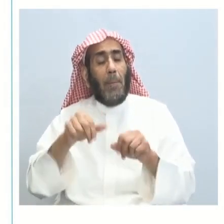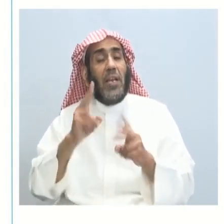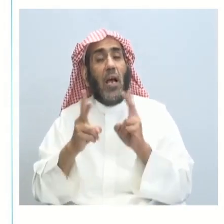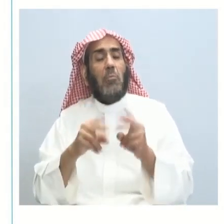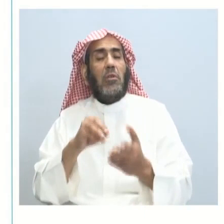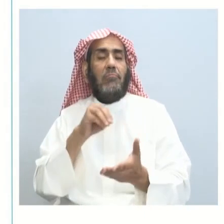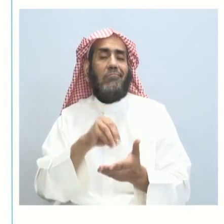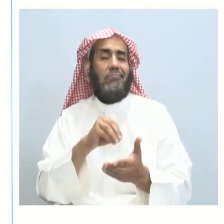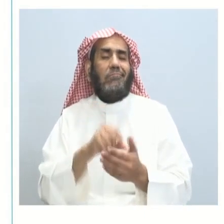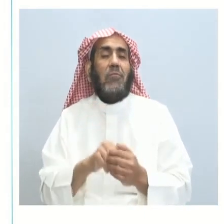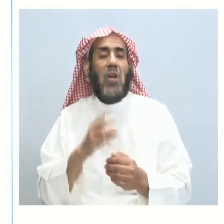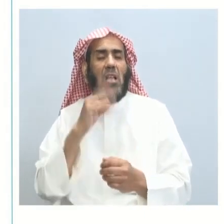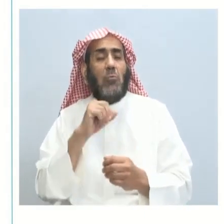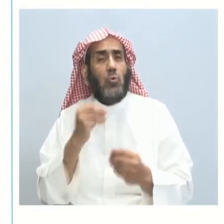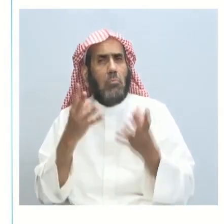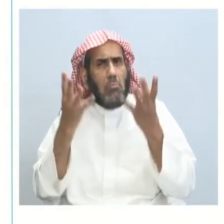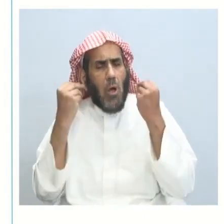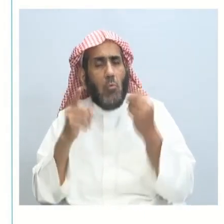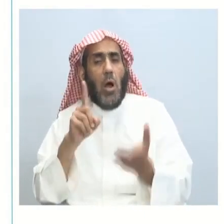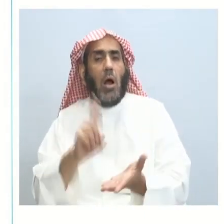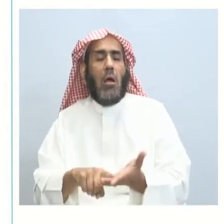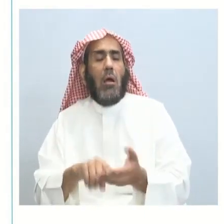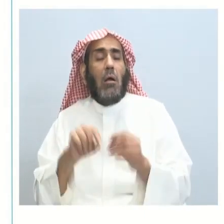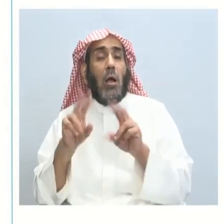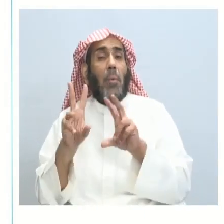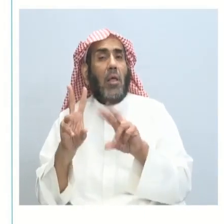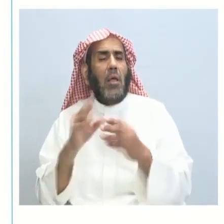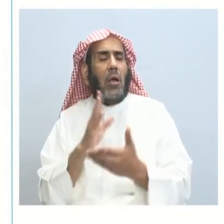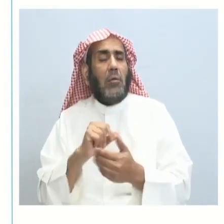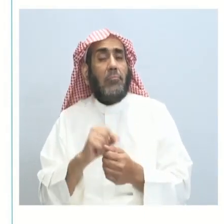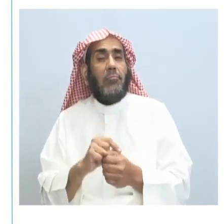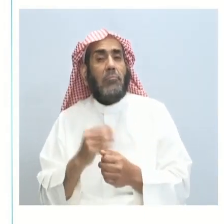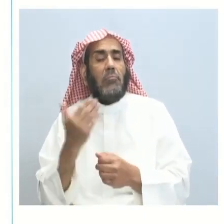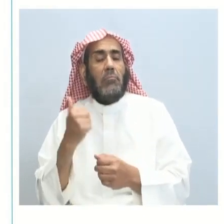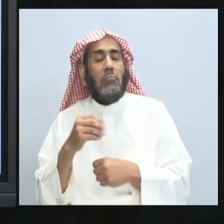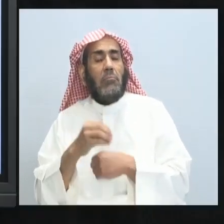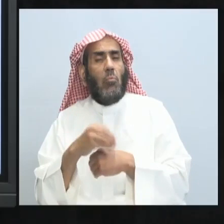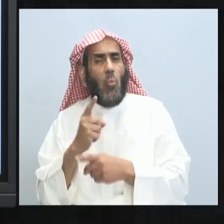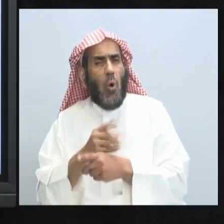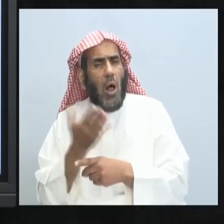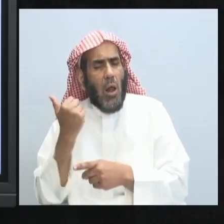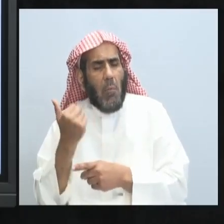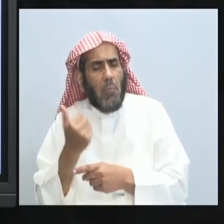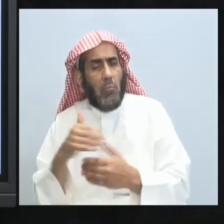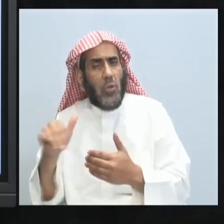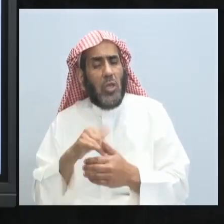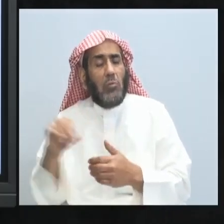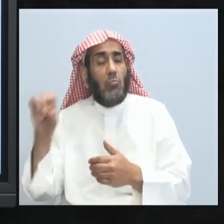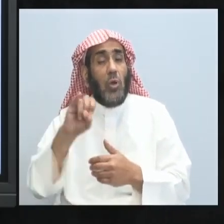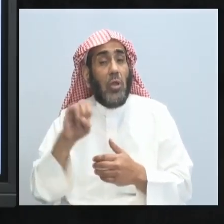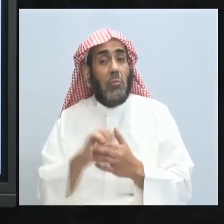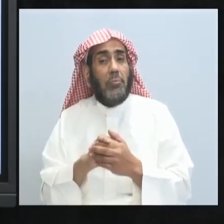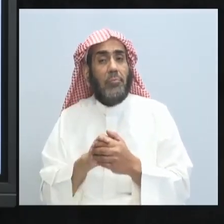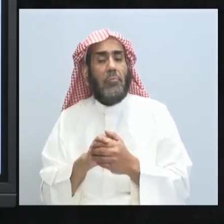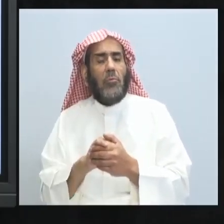هذه الظروف في عدم وج وجود معلومه حقيقيه كما ذكرنا حينما ياتي تاتي منظمه